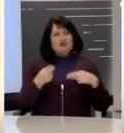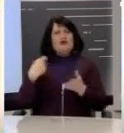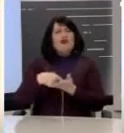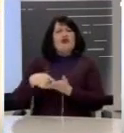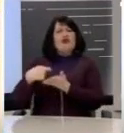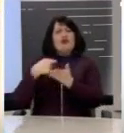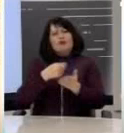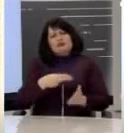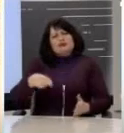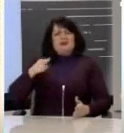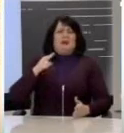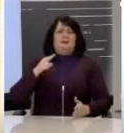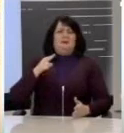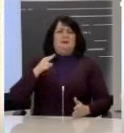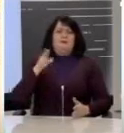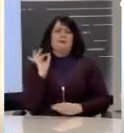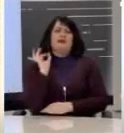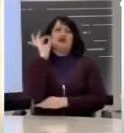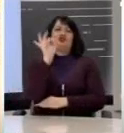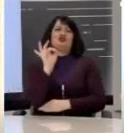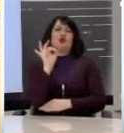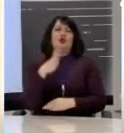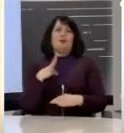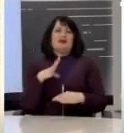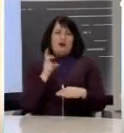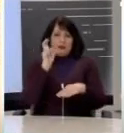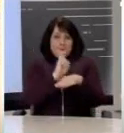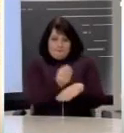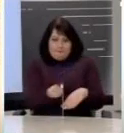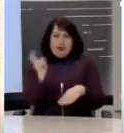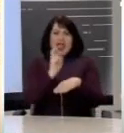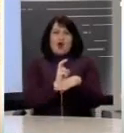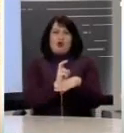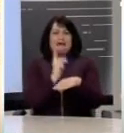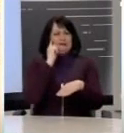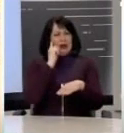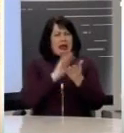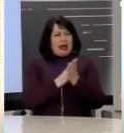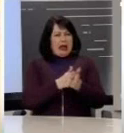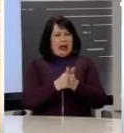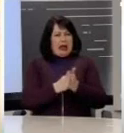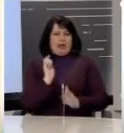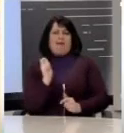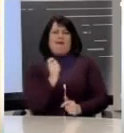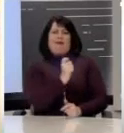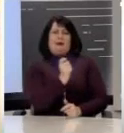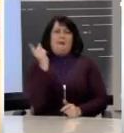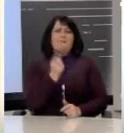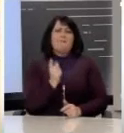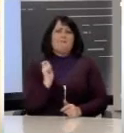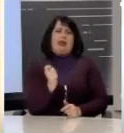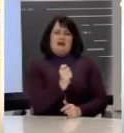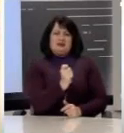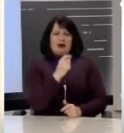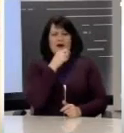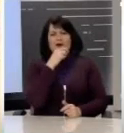υπερφορολογεί με στόχο τα μεγάλα πλεονάσματα ώστε να μοιράσει μέρισμα και να συντηρήσει με τον